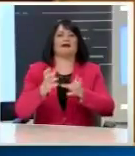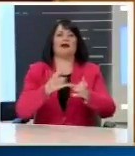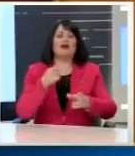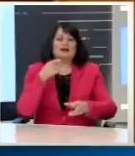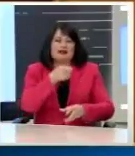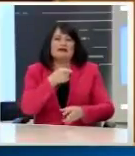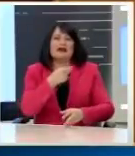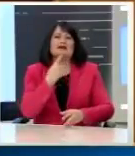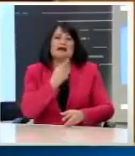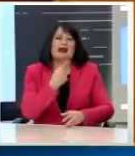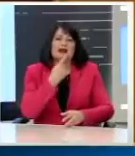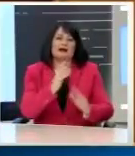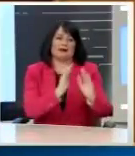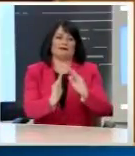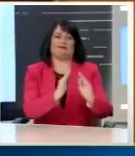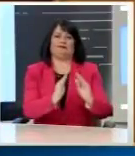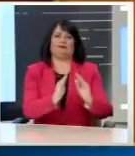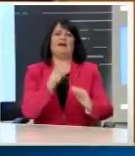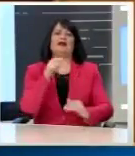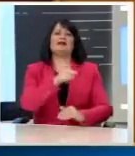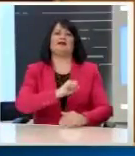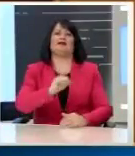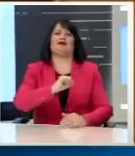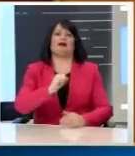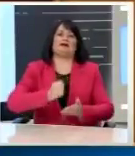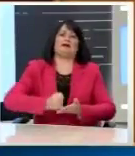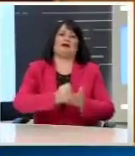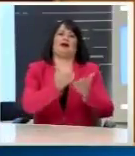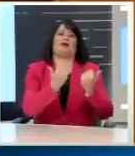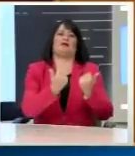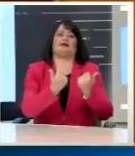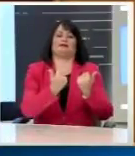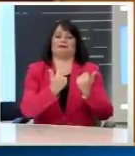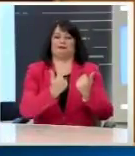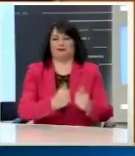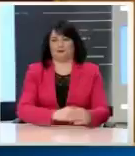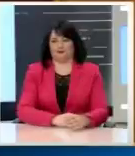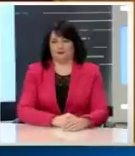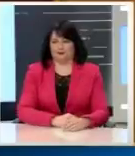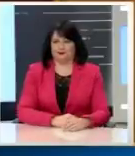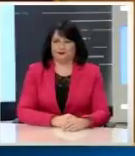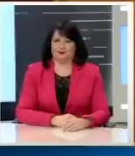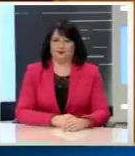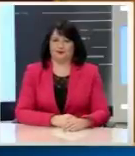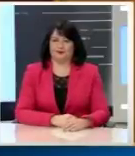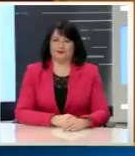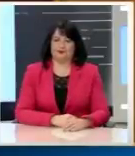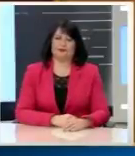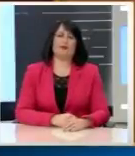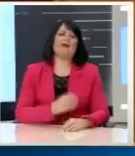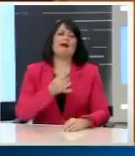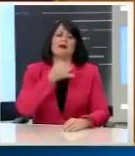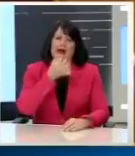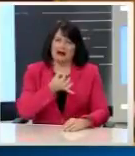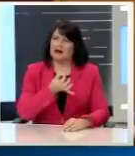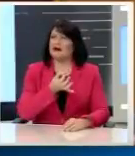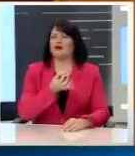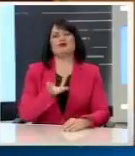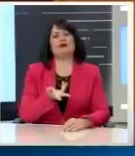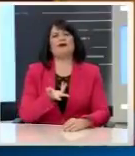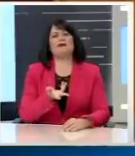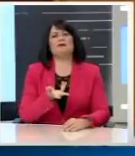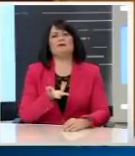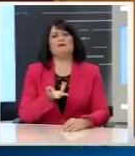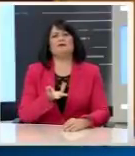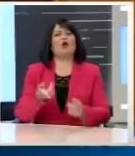μάλλον εσείς φοβάστε μη τυχόν και χάσετε αυτή τη στήριξη. Και με μία έννοια θα έλεγα ότι και ο